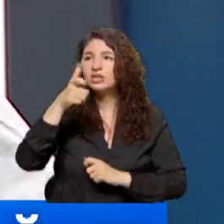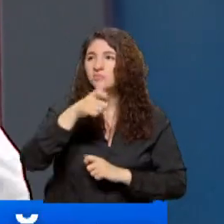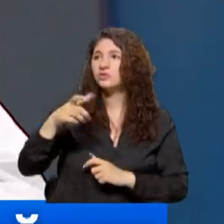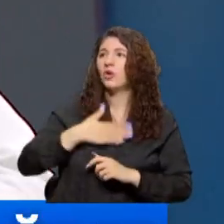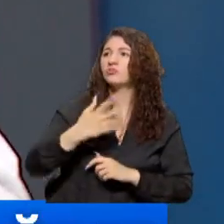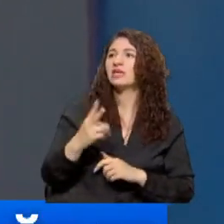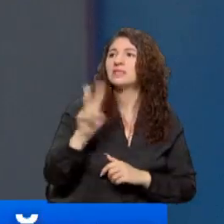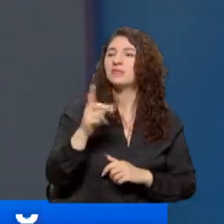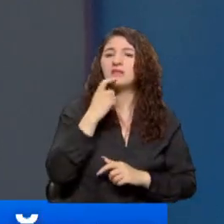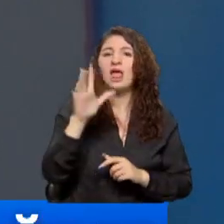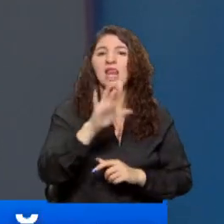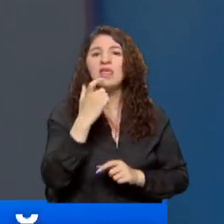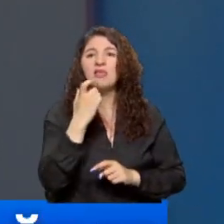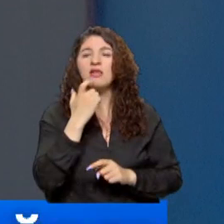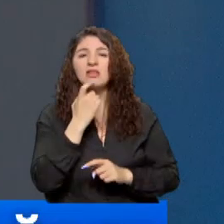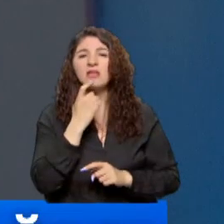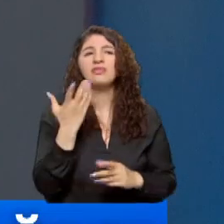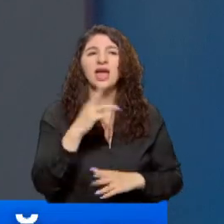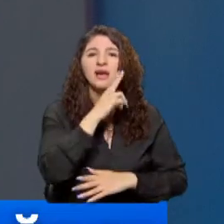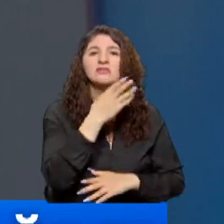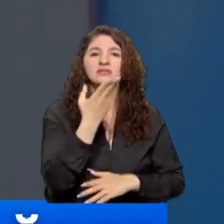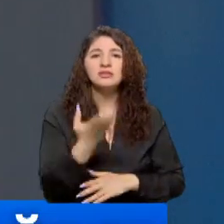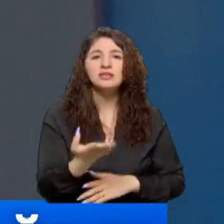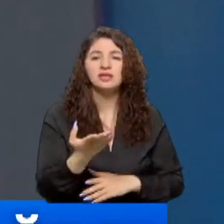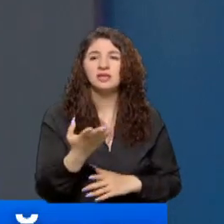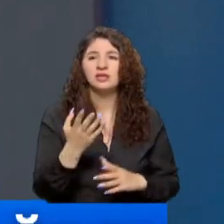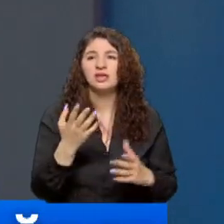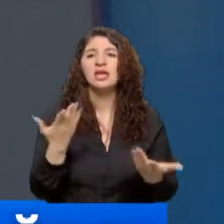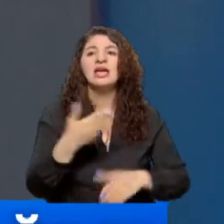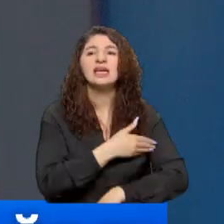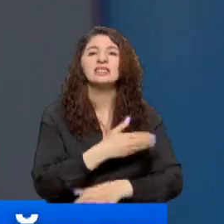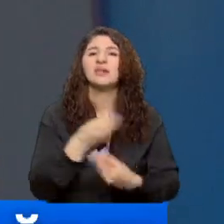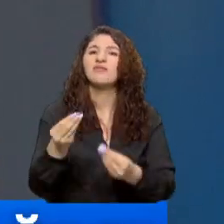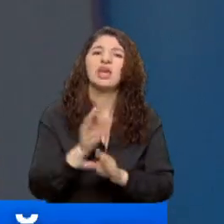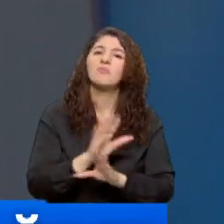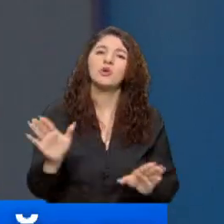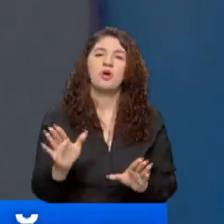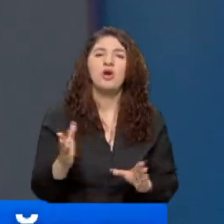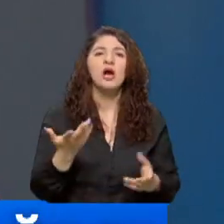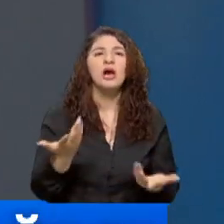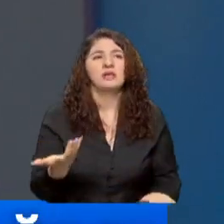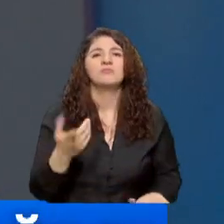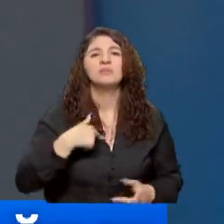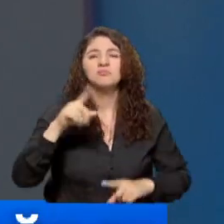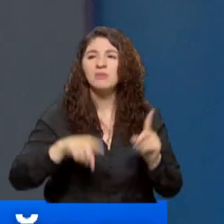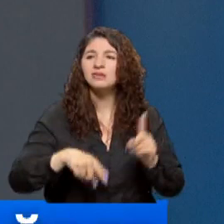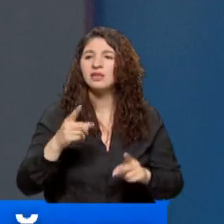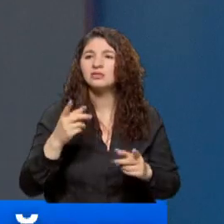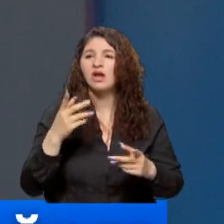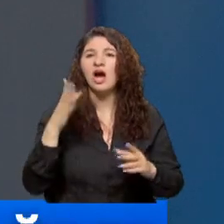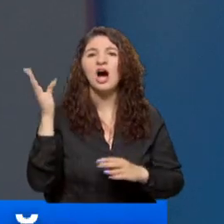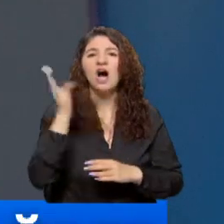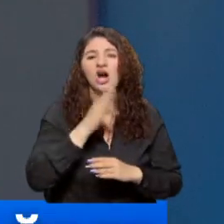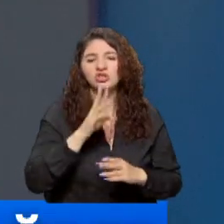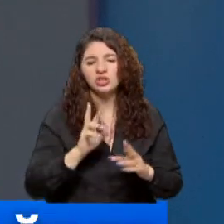Önümüzdeki 20 yılı 50 yılına ne yazık ki hizmete demiyor biz bazen a Trace